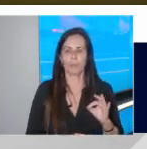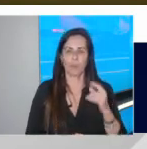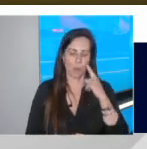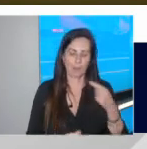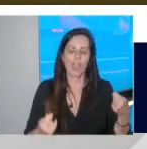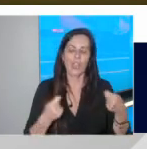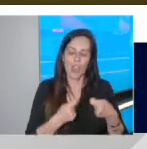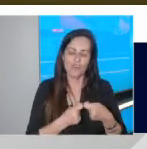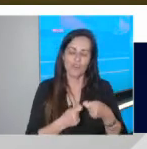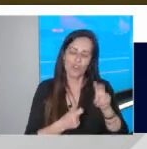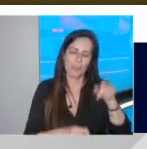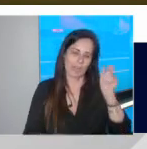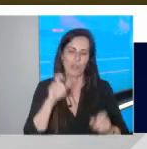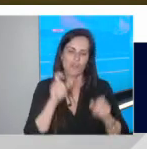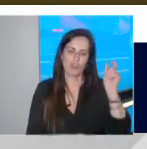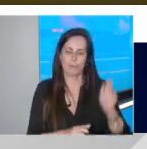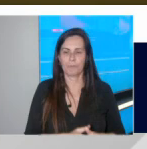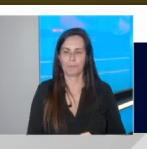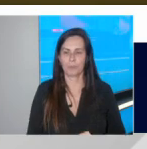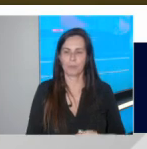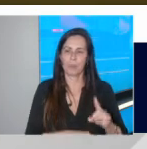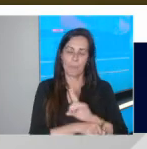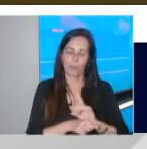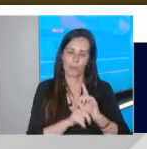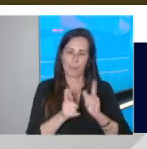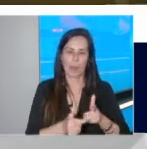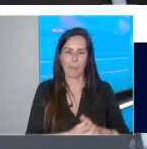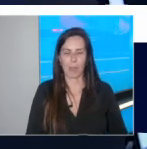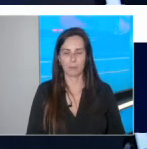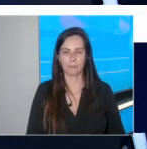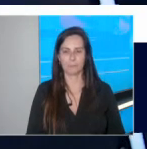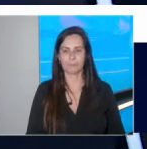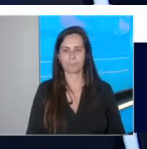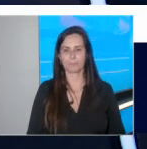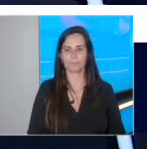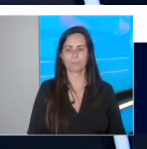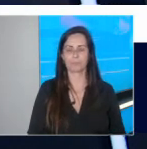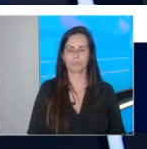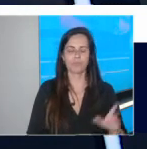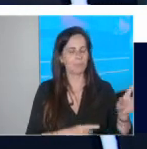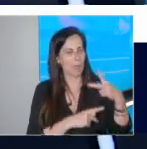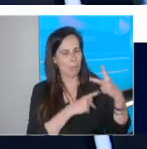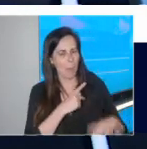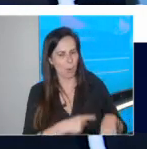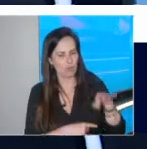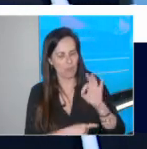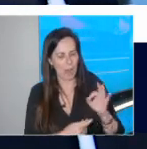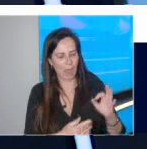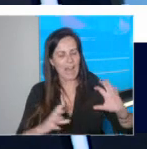הקשר האנושי בסופו של דבר בתקופת המלחמה. במסגרת הפרויקט לאסוף את השברים,